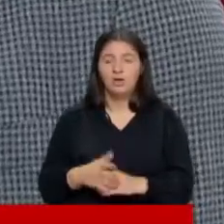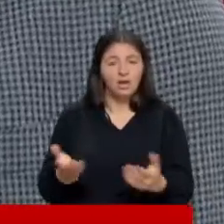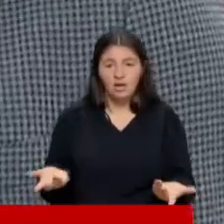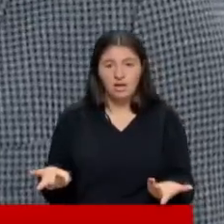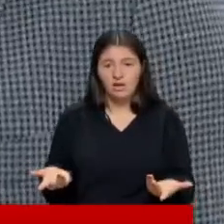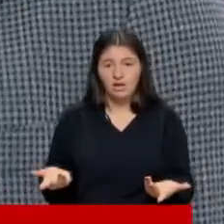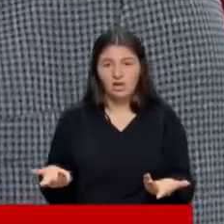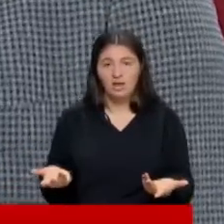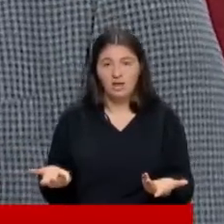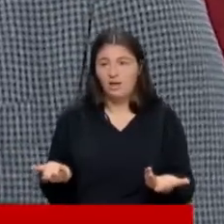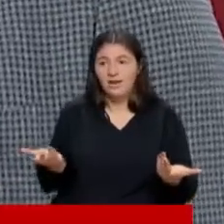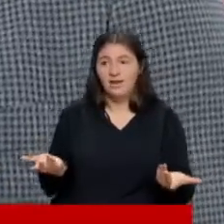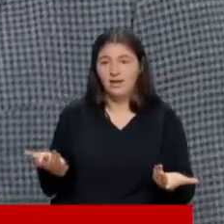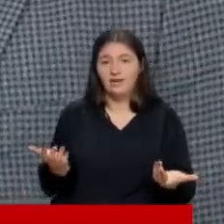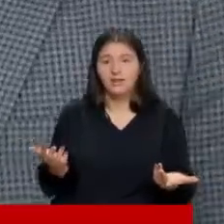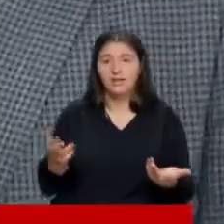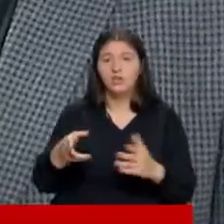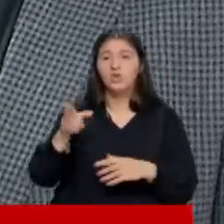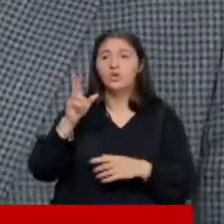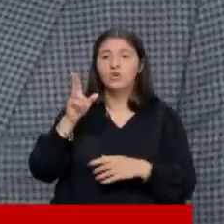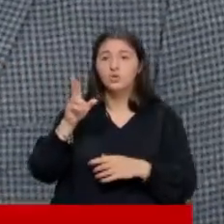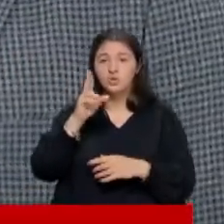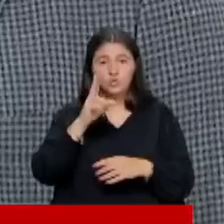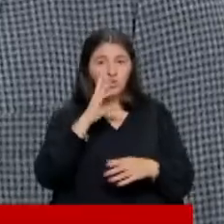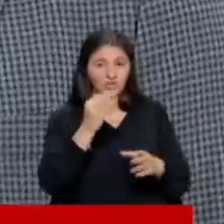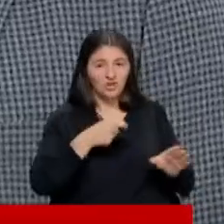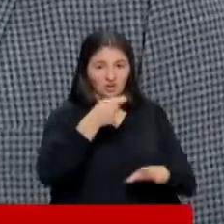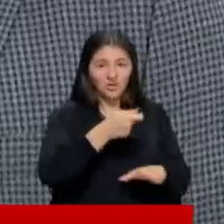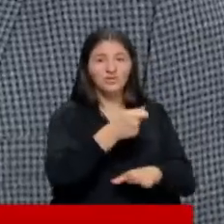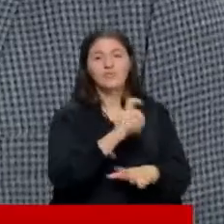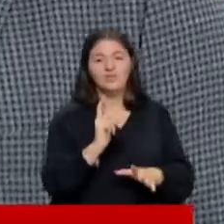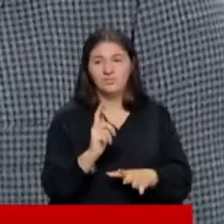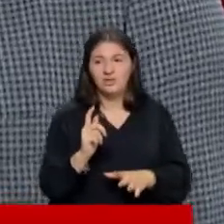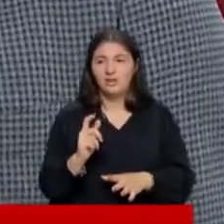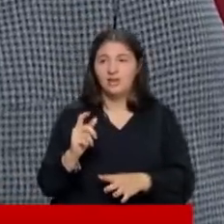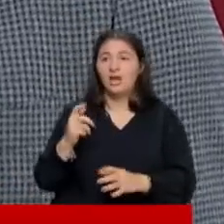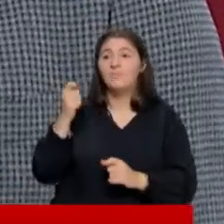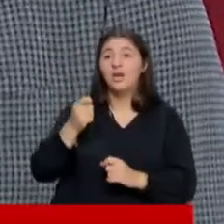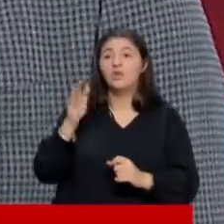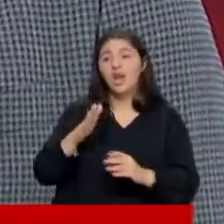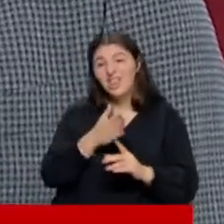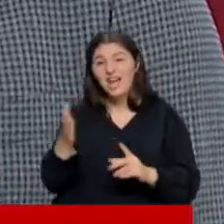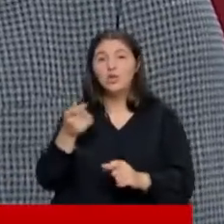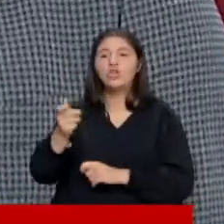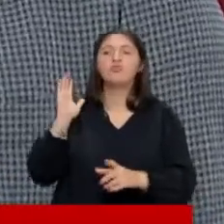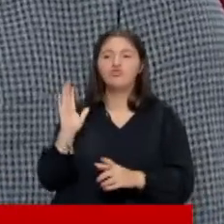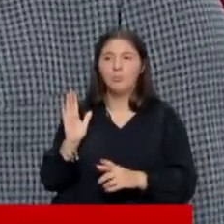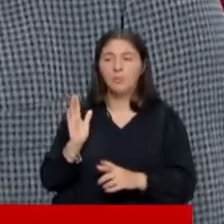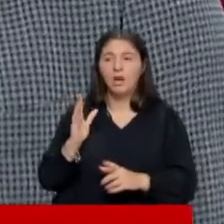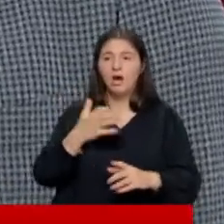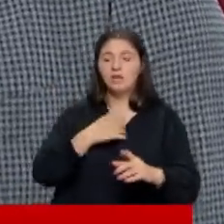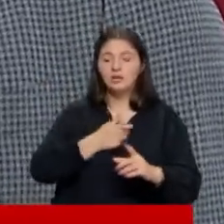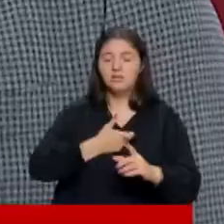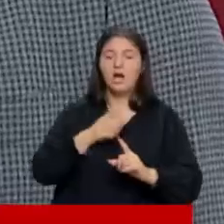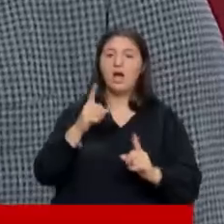Ee netice itibariyle ödeyecek misin mecbur kalana kadar ödemeyeceğim ama Anayasa